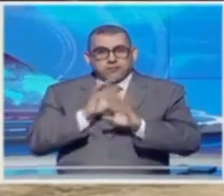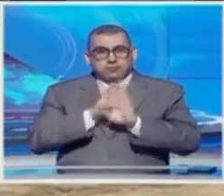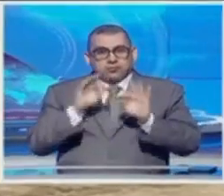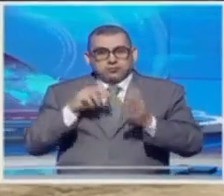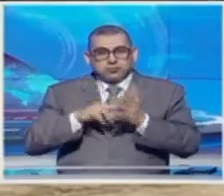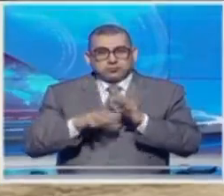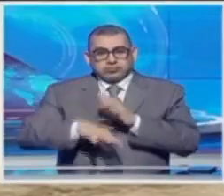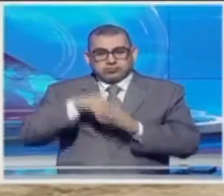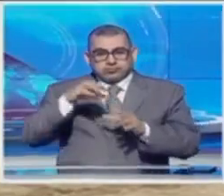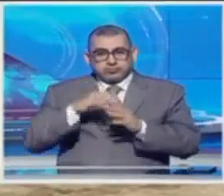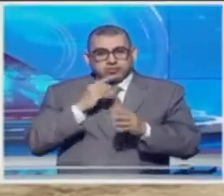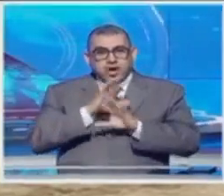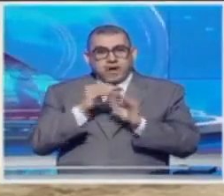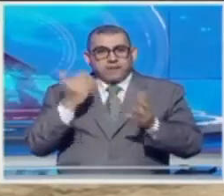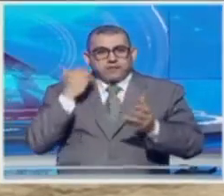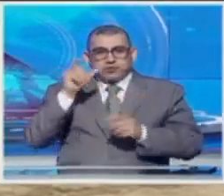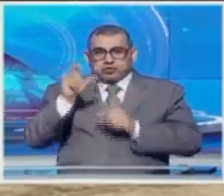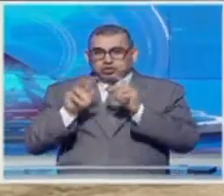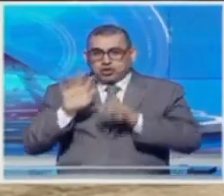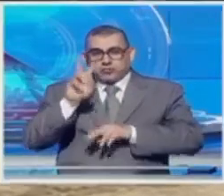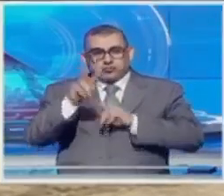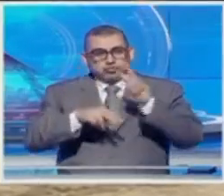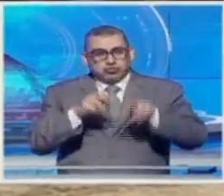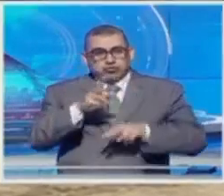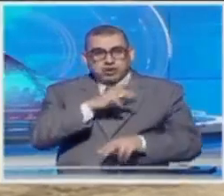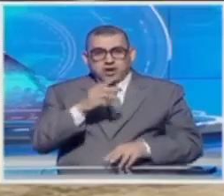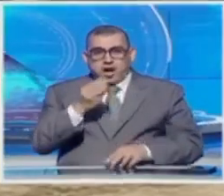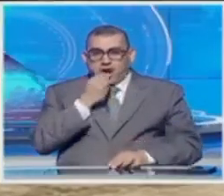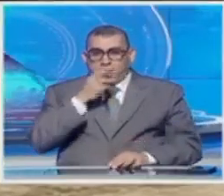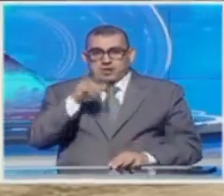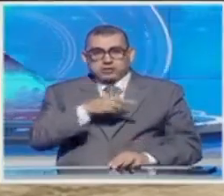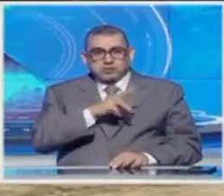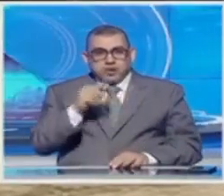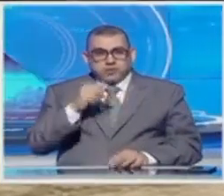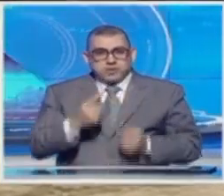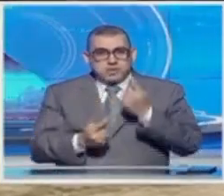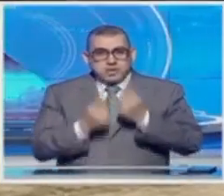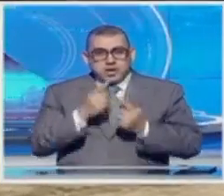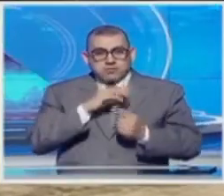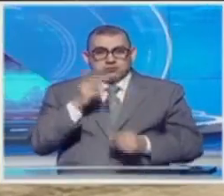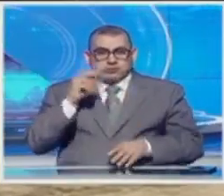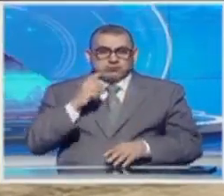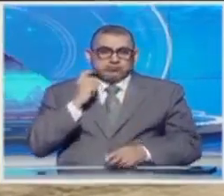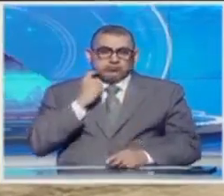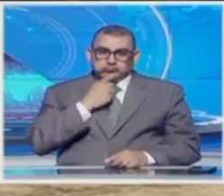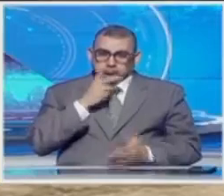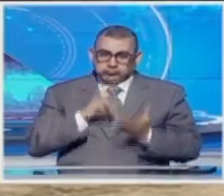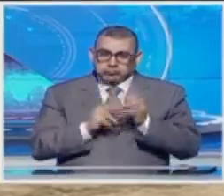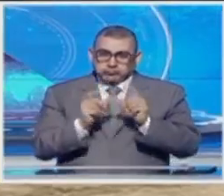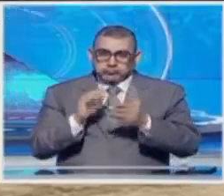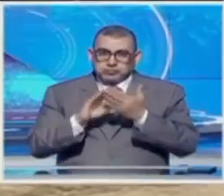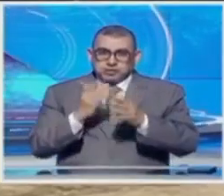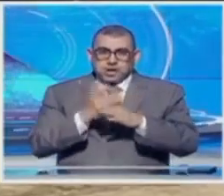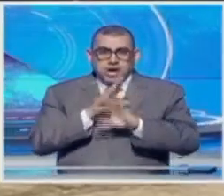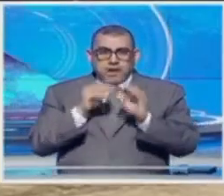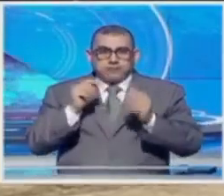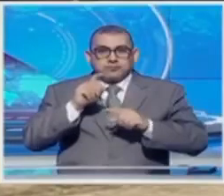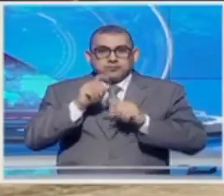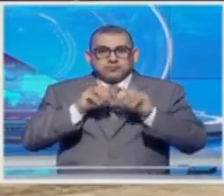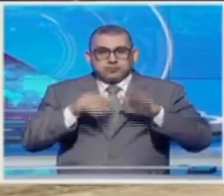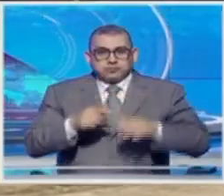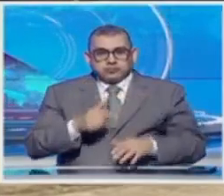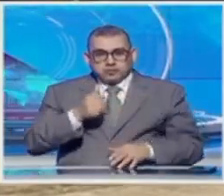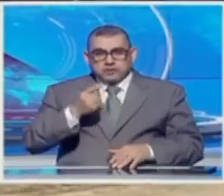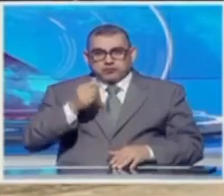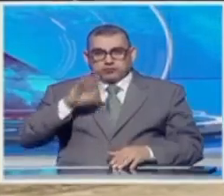ملتزمة بتوفير احتياجات المواطنين من السلع والمنتجات الغذائية، فهي تحرص تمام الحرص على إتاحتها بجودة عالية